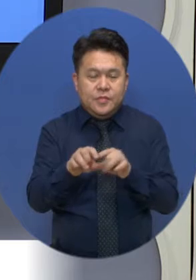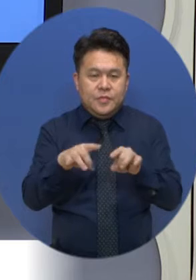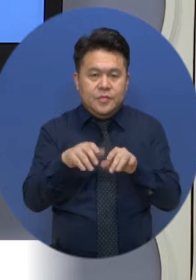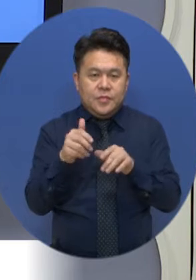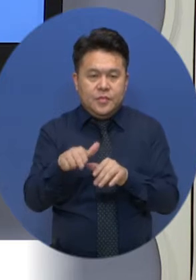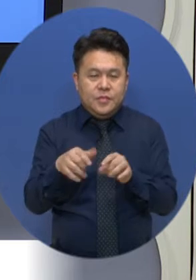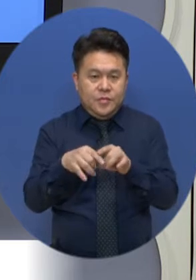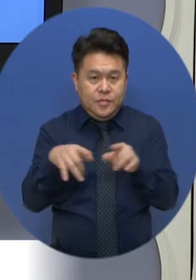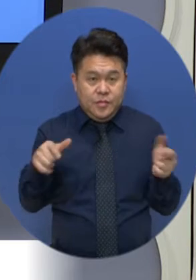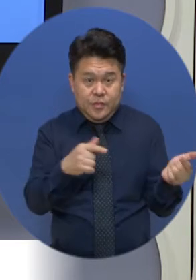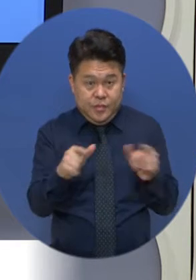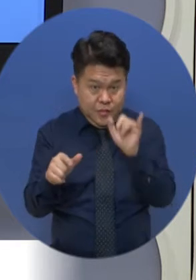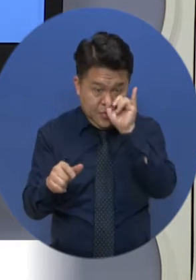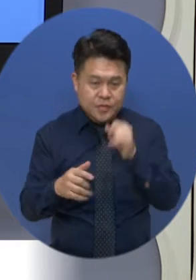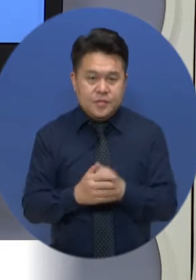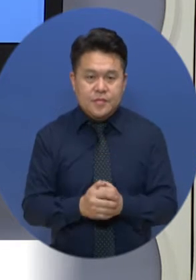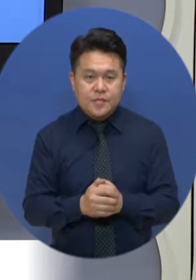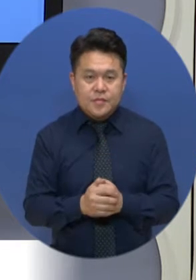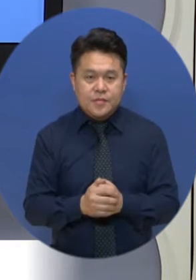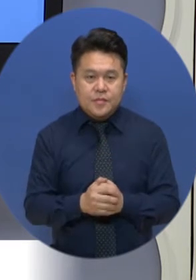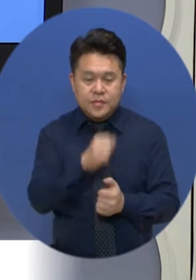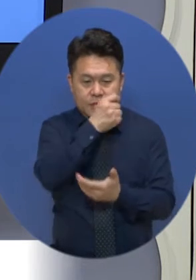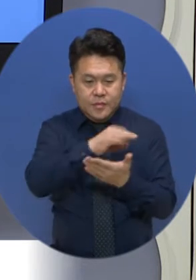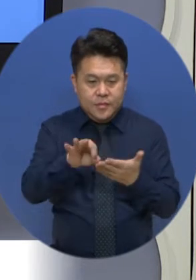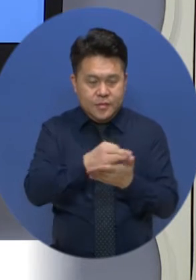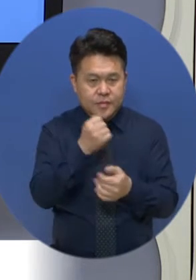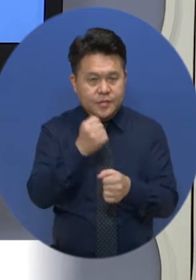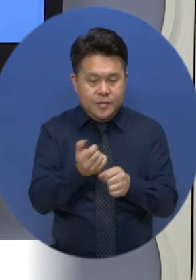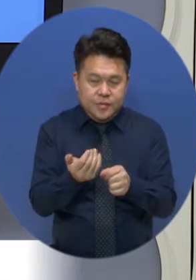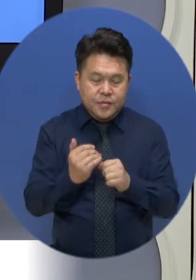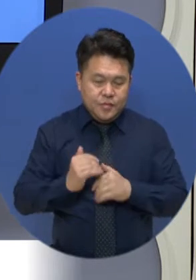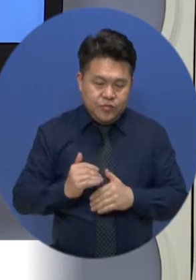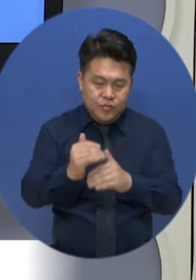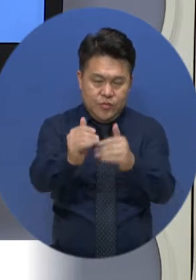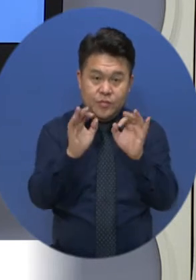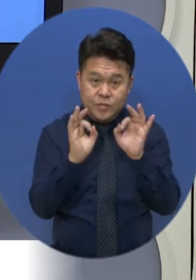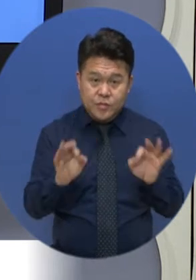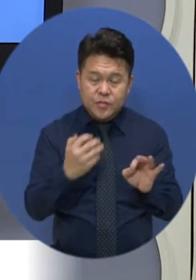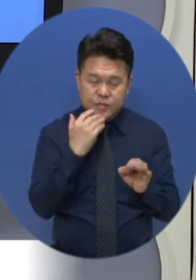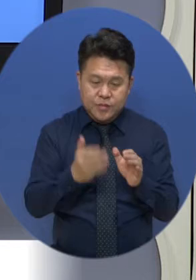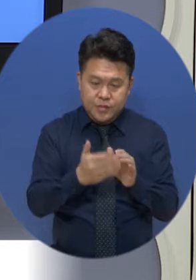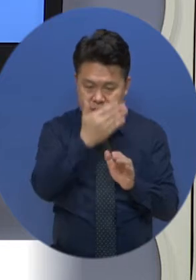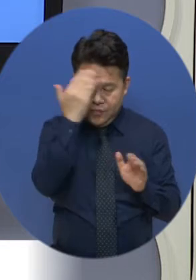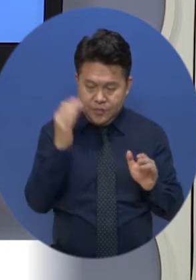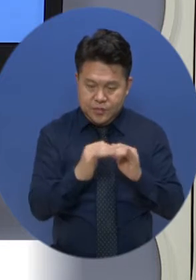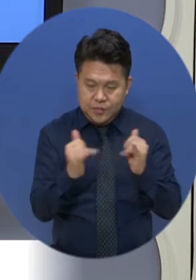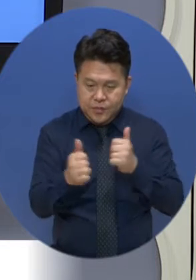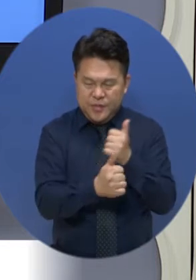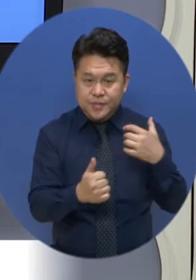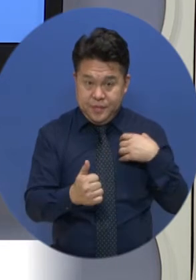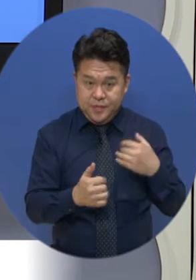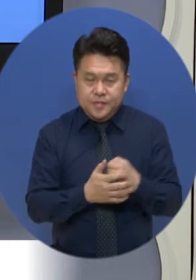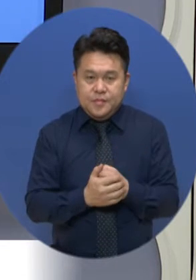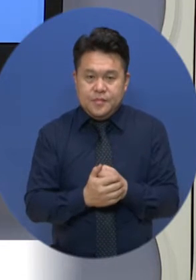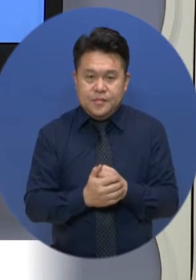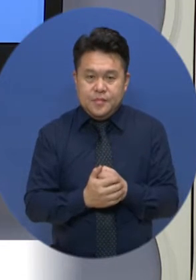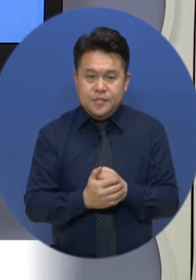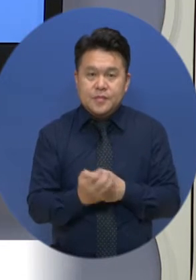활성화 지원 등의 있는데요 예산편성 전 과정은 서울 청년 시민 위원이 주도했습니다